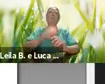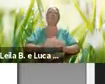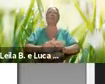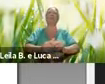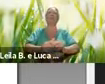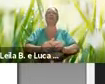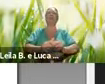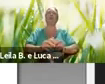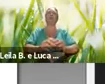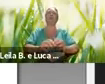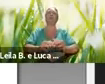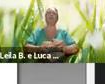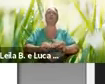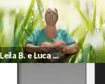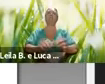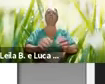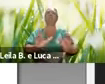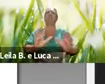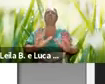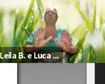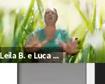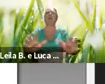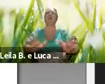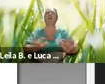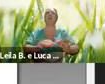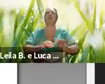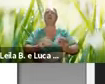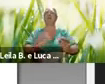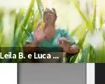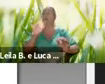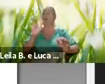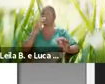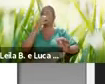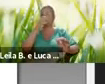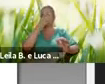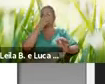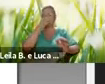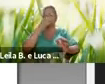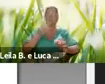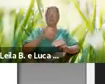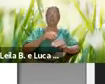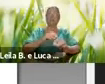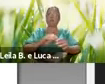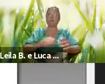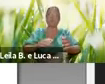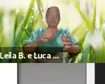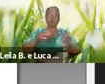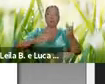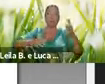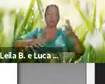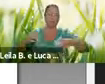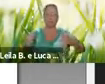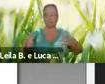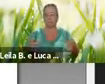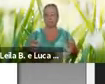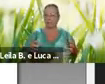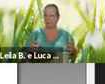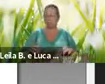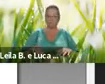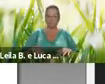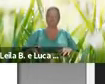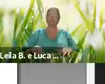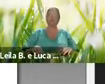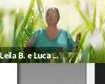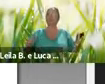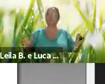L'istruttore percepì in lui la muta domanda e si affrettò a precisare, perché Andrea Luiz sempre volendo sapere